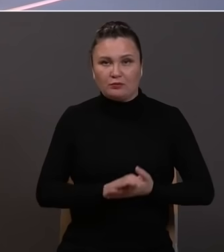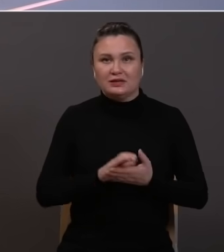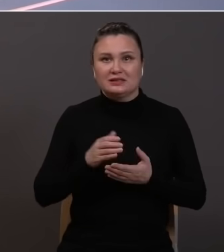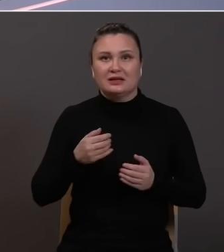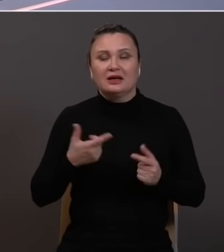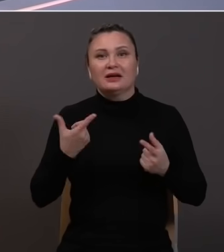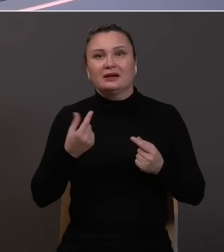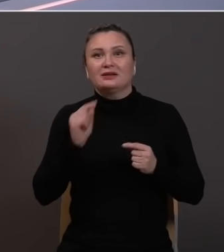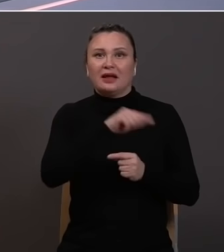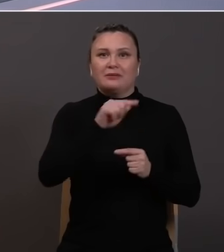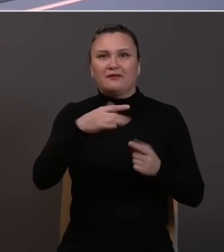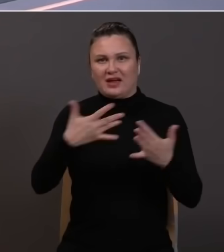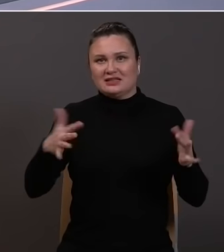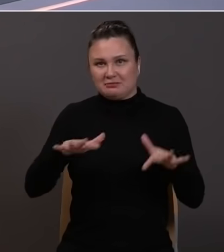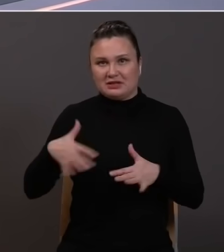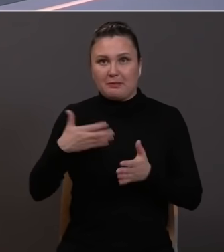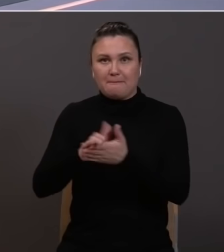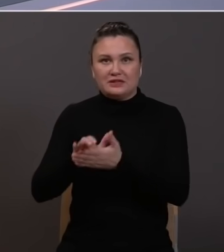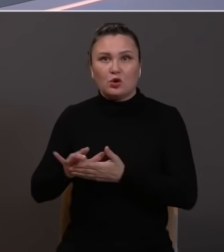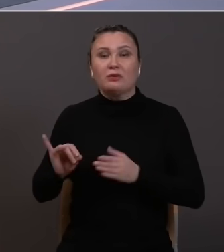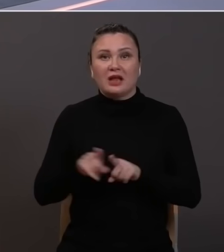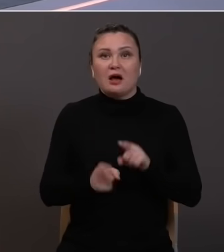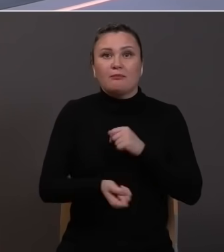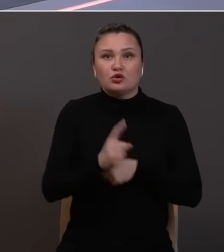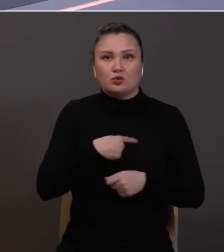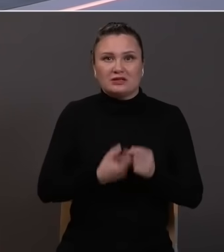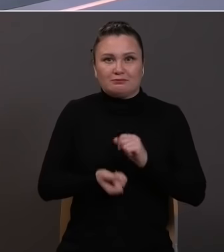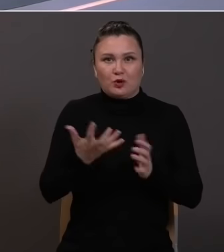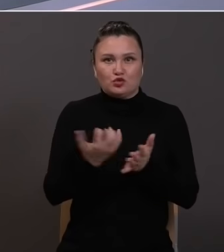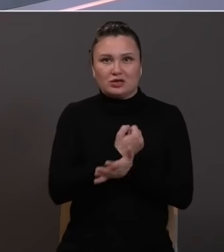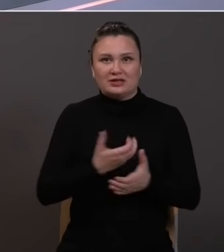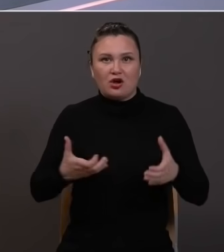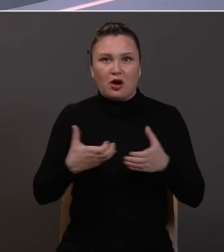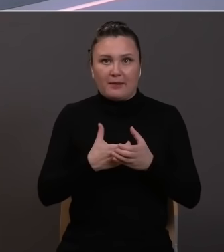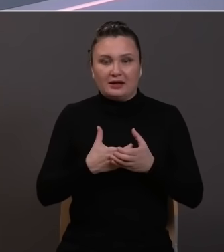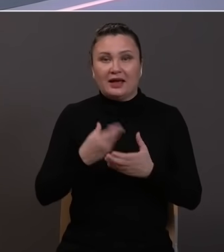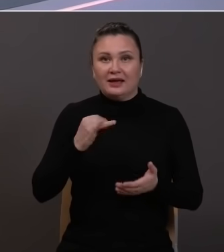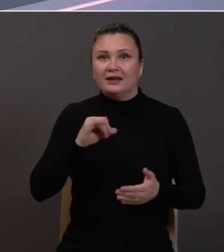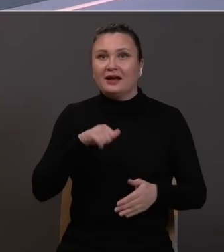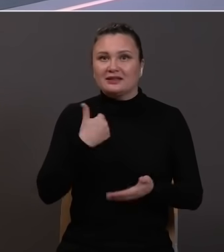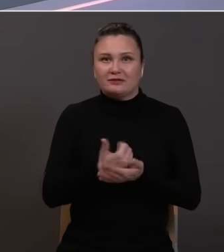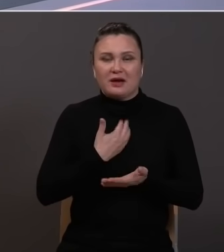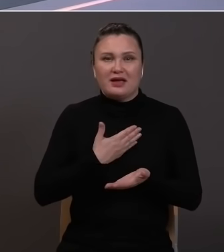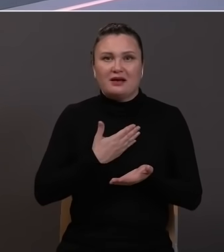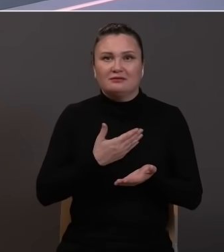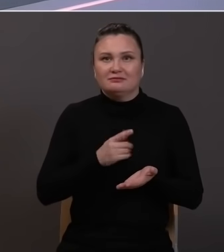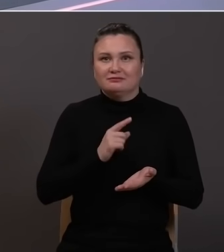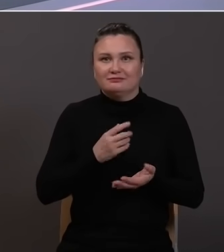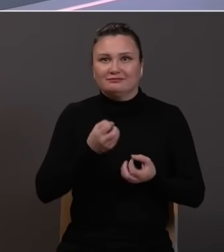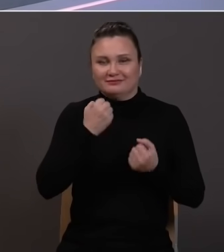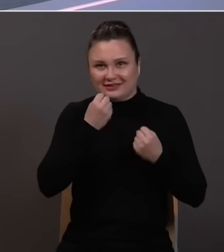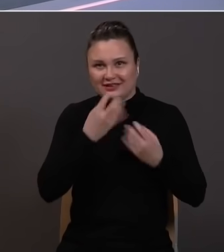здесь на севере, с этим вот тут. И мы как-то так получилось, что создали команду. Я вот считаю, что основная, наверное, моя заслуга — это объединить